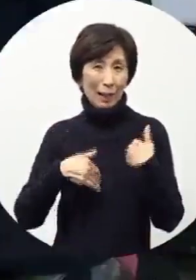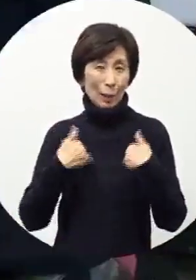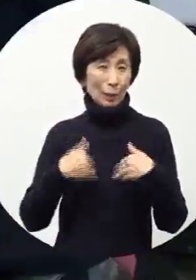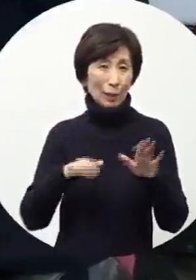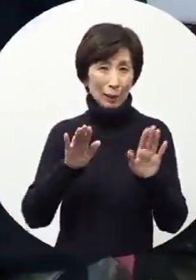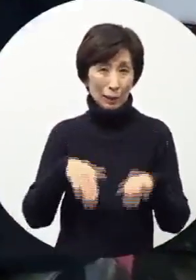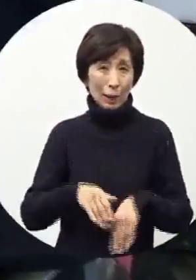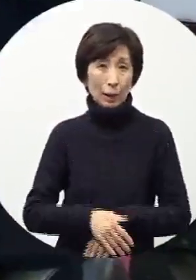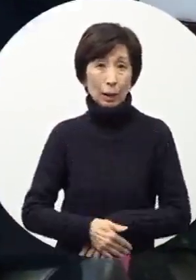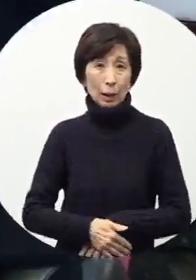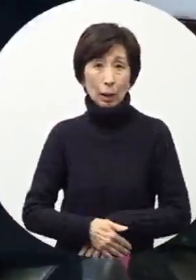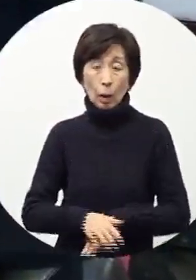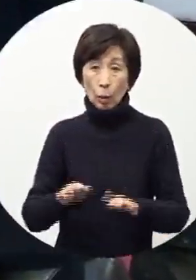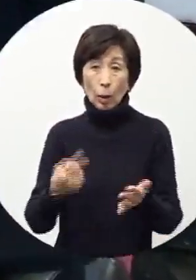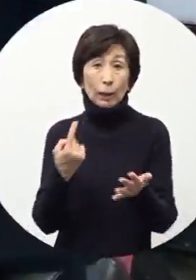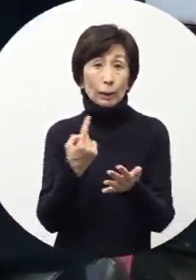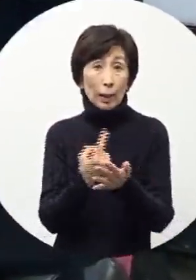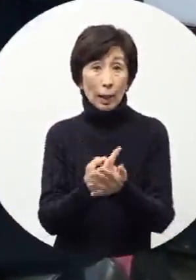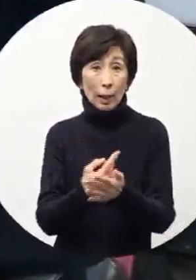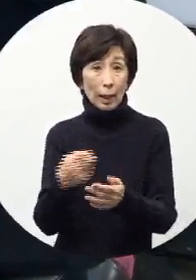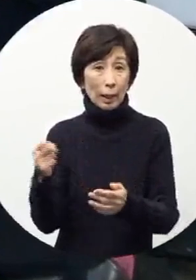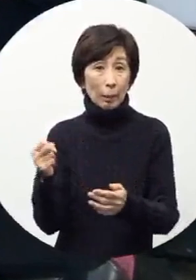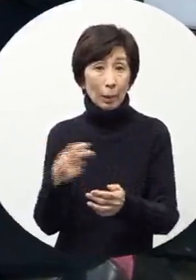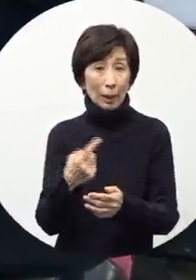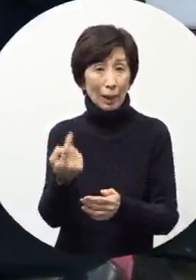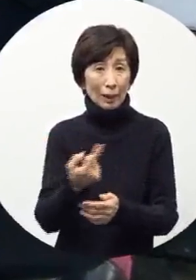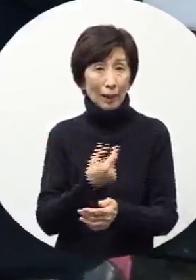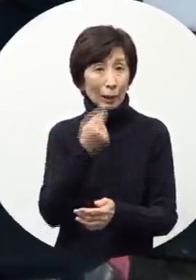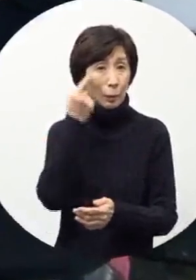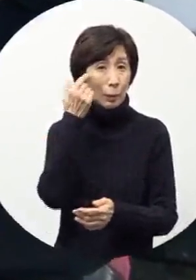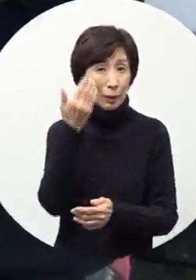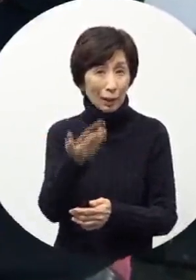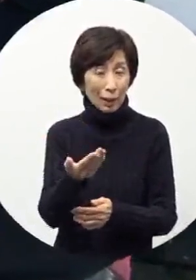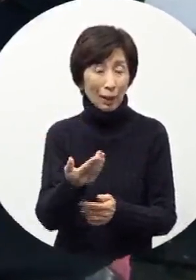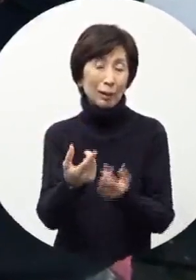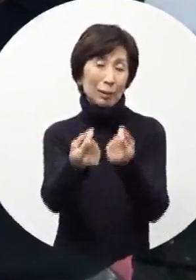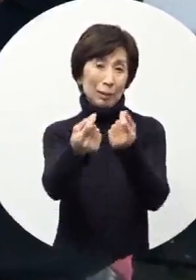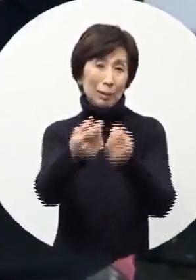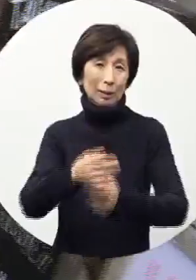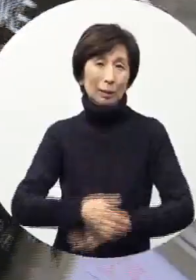です。 じゃあ今回これ参加してまた来ようって思いました？ 思いました。